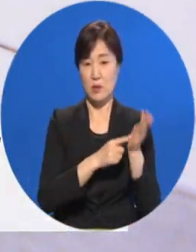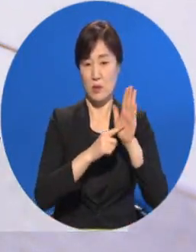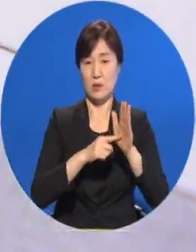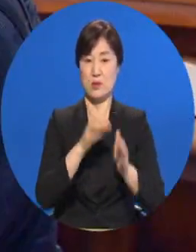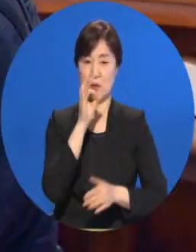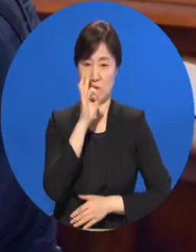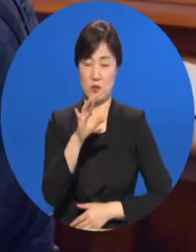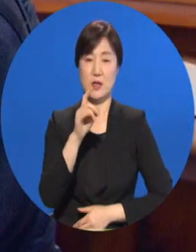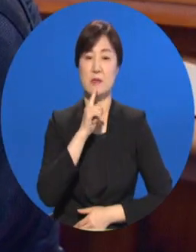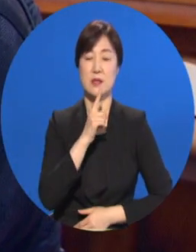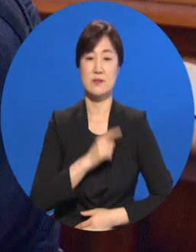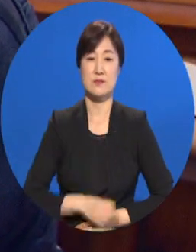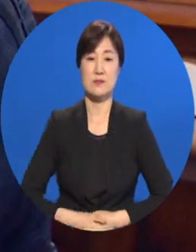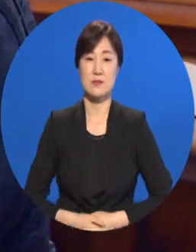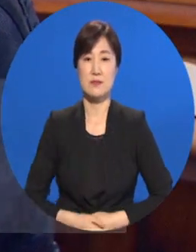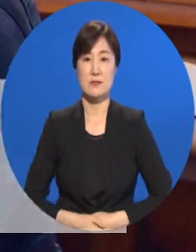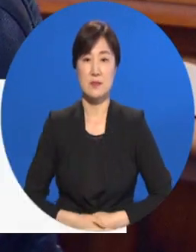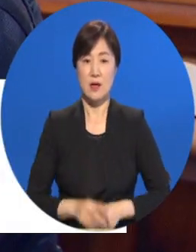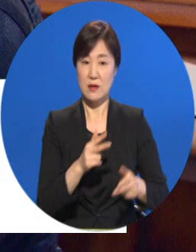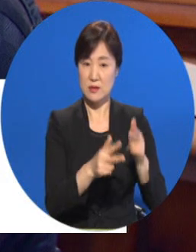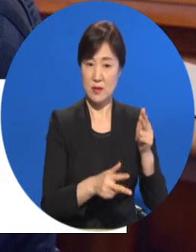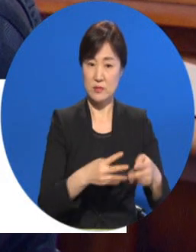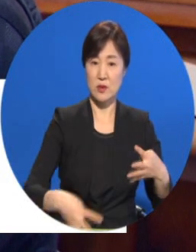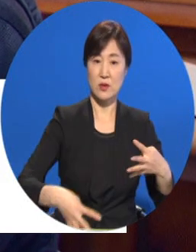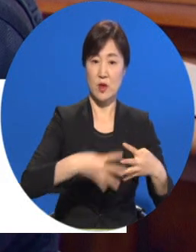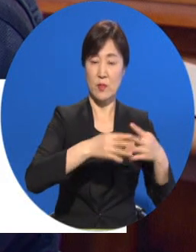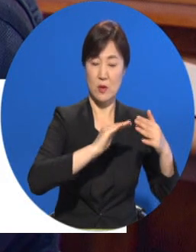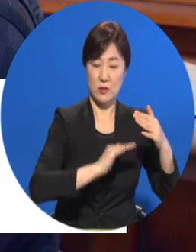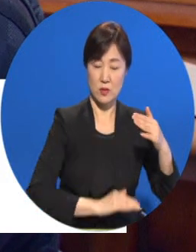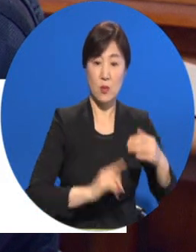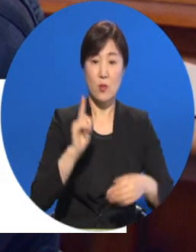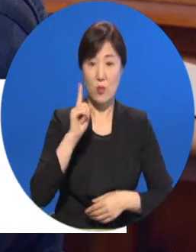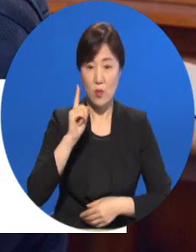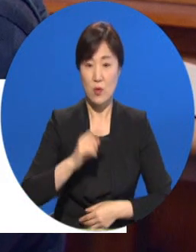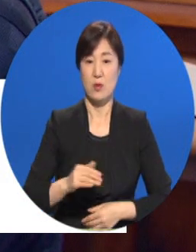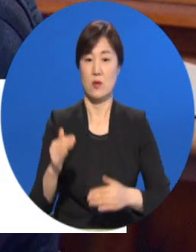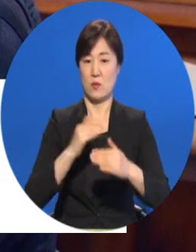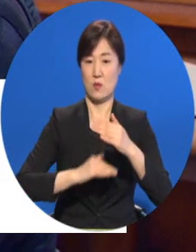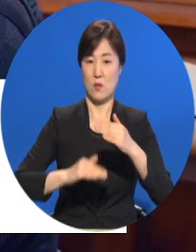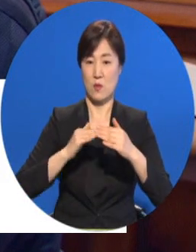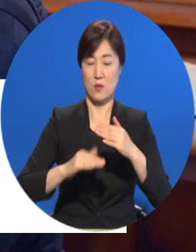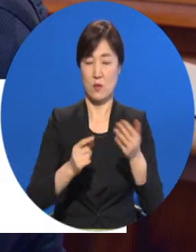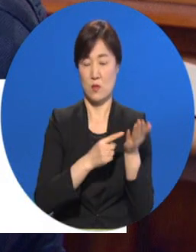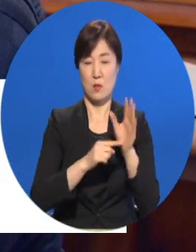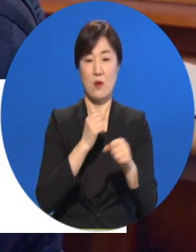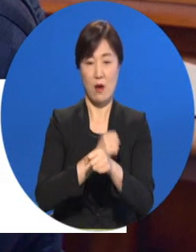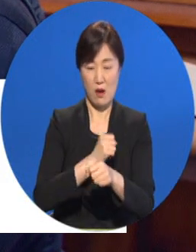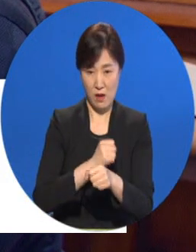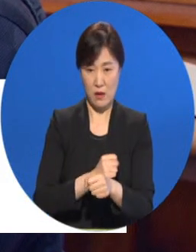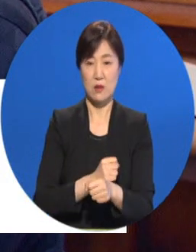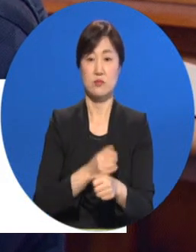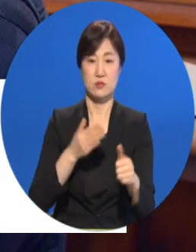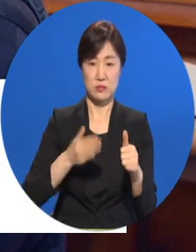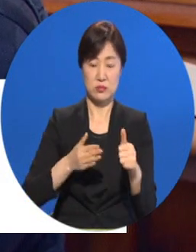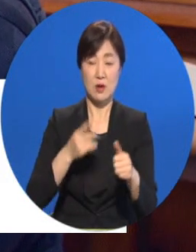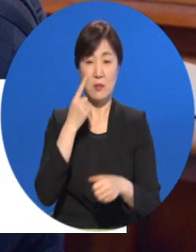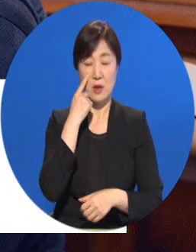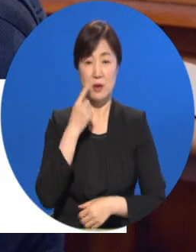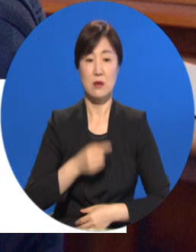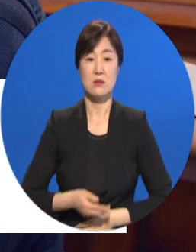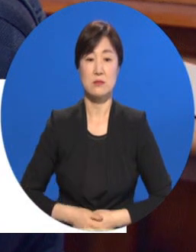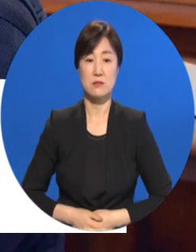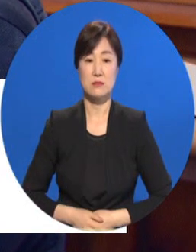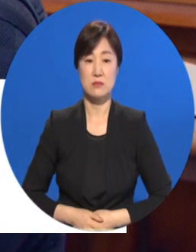통보했습니다. 사업자와 협약을 한 내용은 뭐냐라고 문의했을 때 공개를 해야 됐다라고